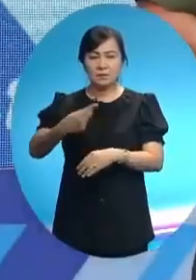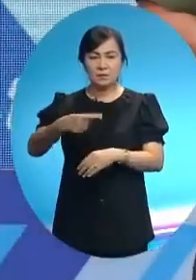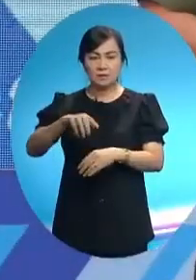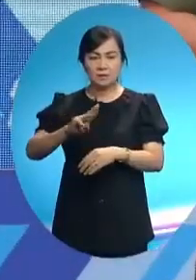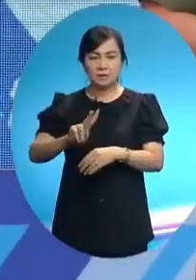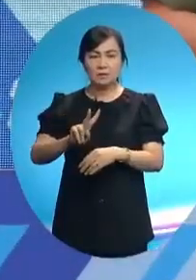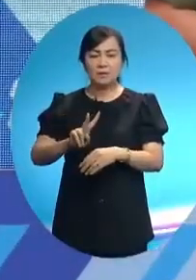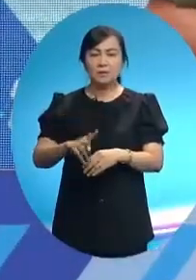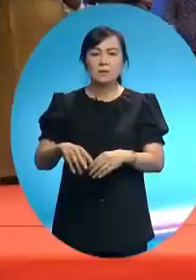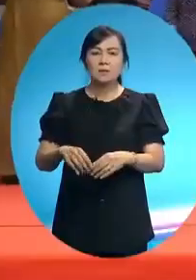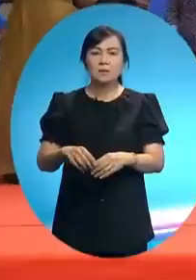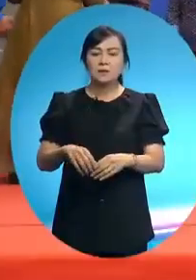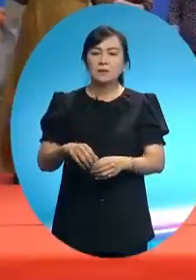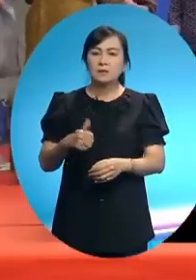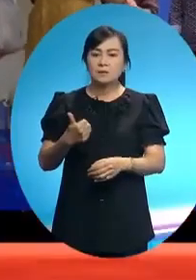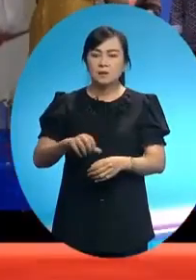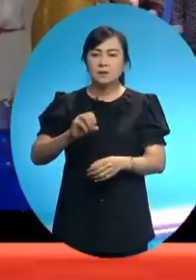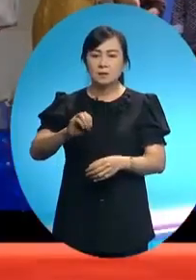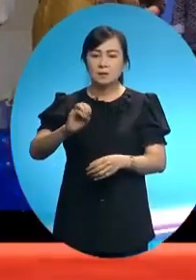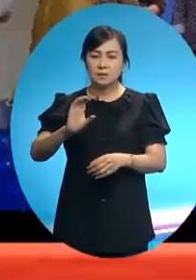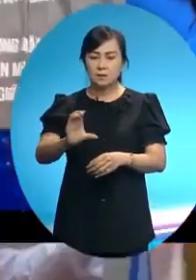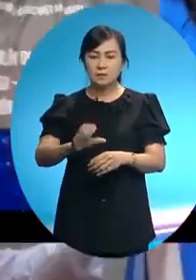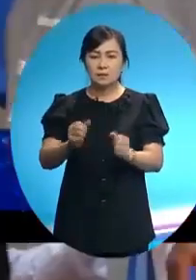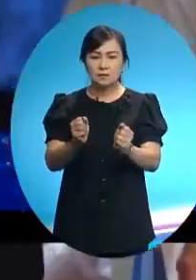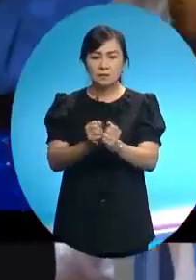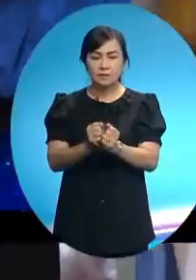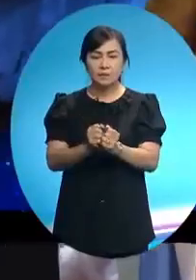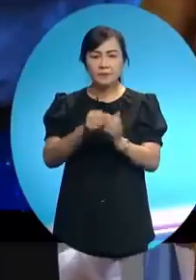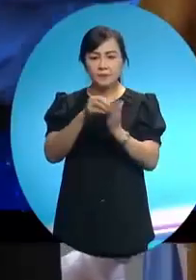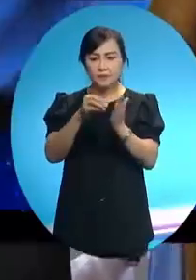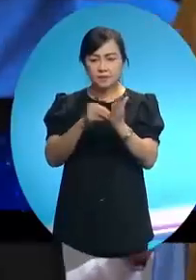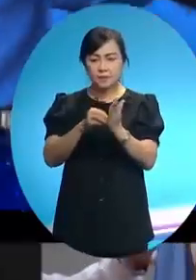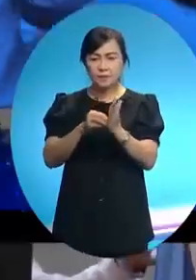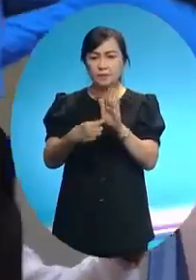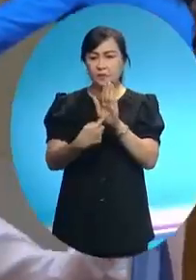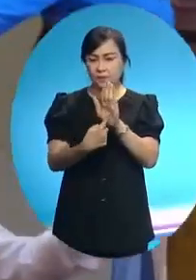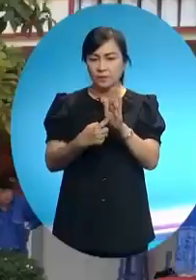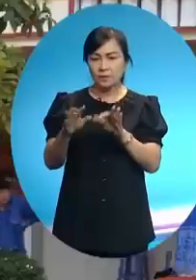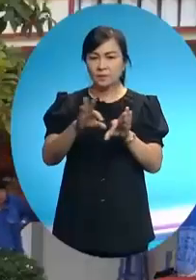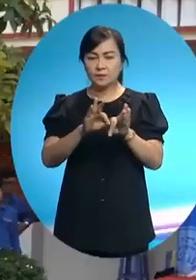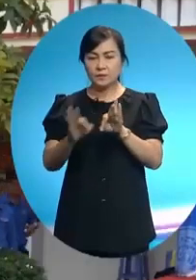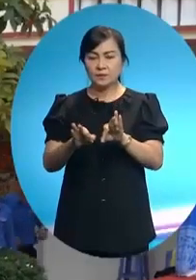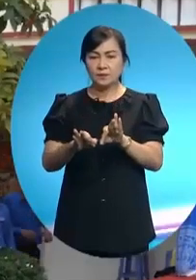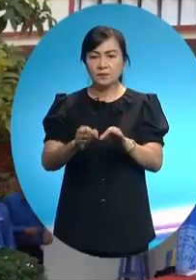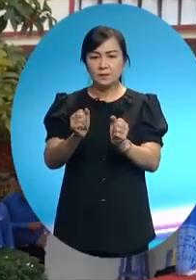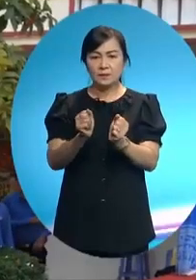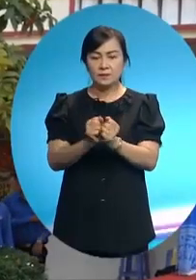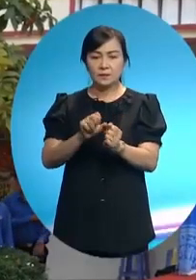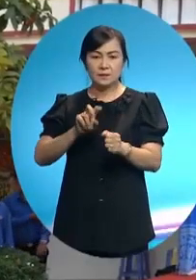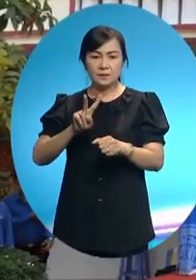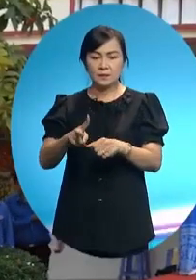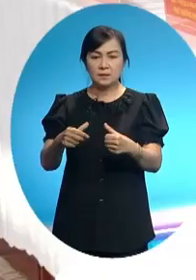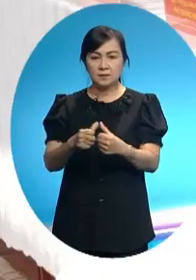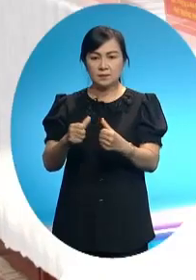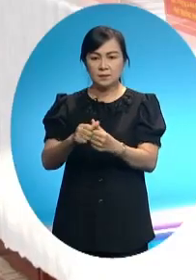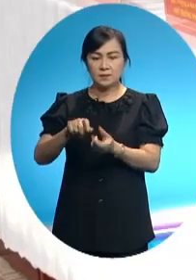quaco và liên hiệp hợp tác xã thương mại Sài Gòn Sài Gòn C ốp với đặc thù là địa bàn có vị trí trung tâm thành phố Hồ Chí Minh việc phối hợp của các